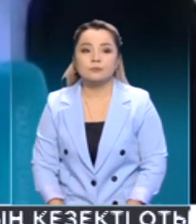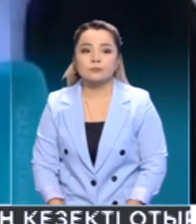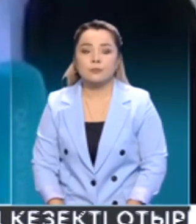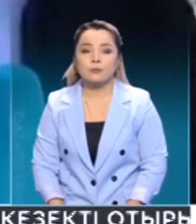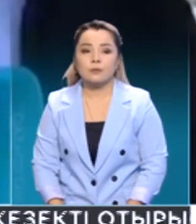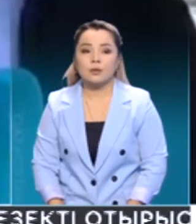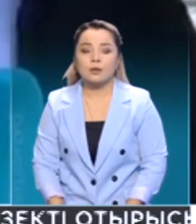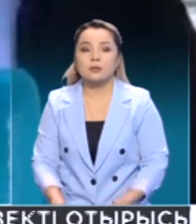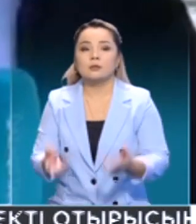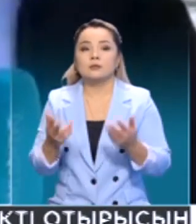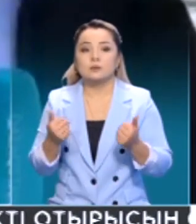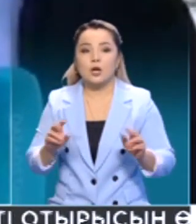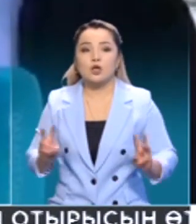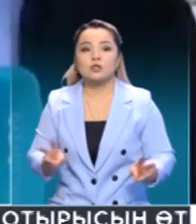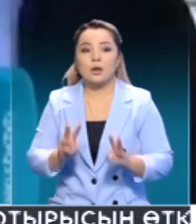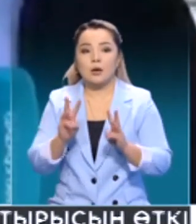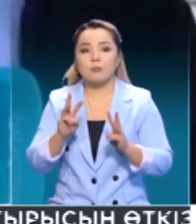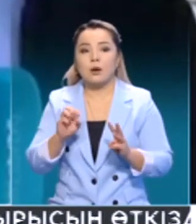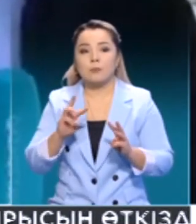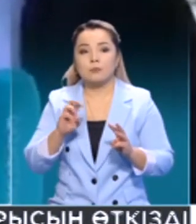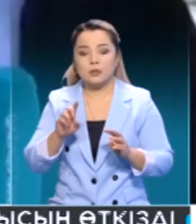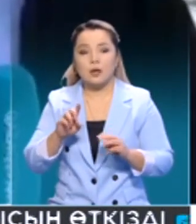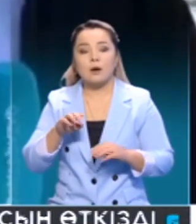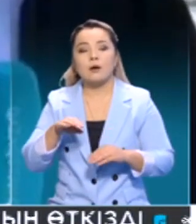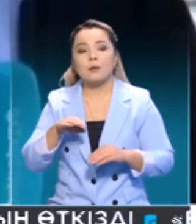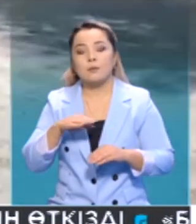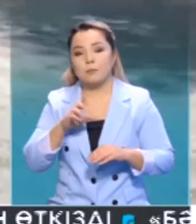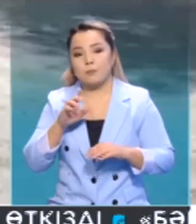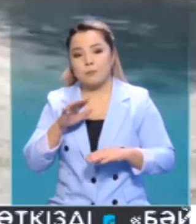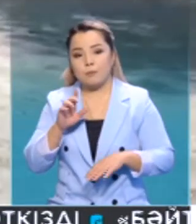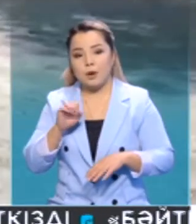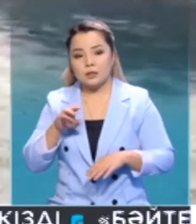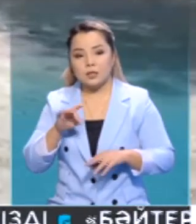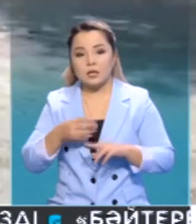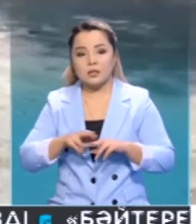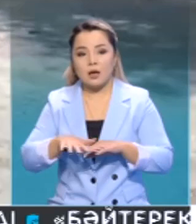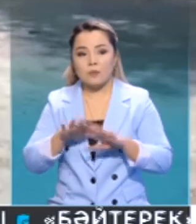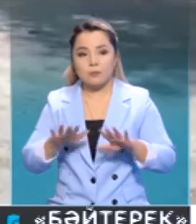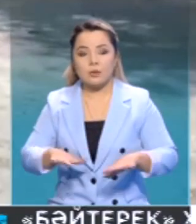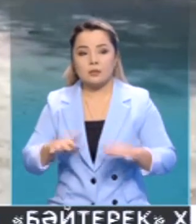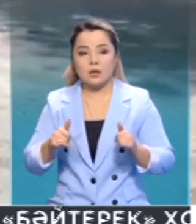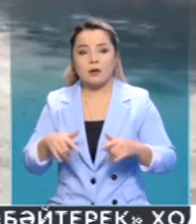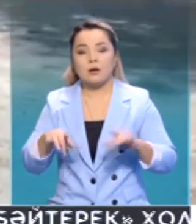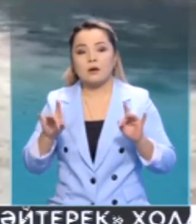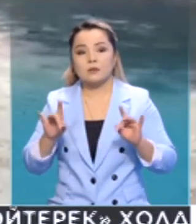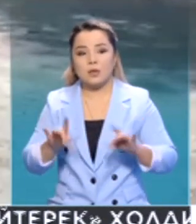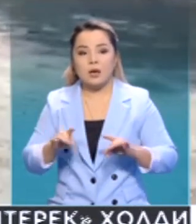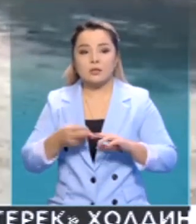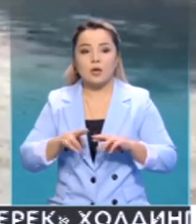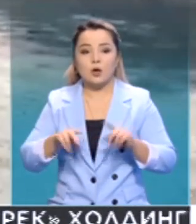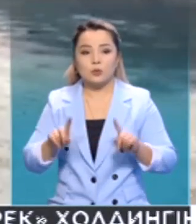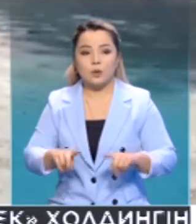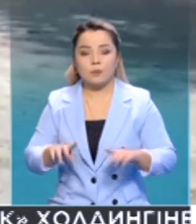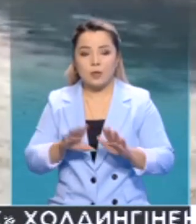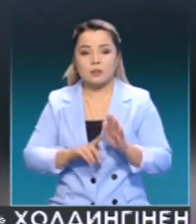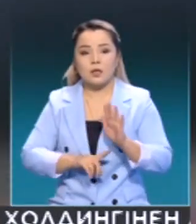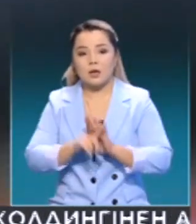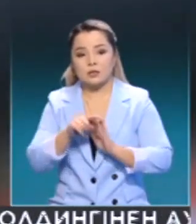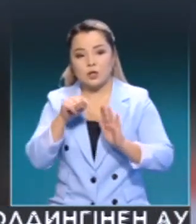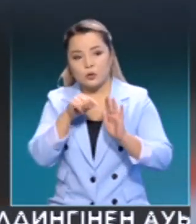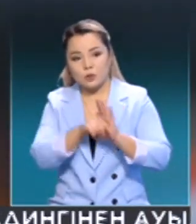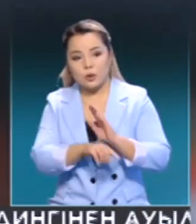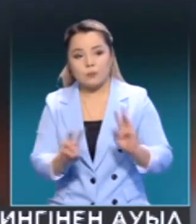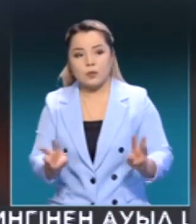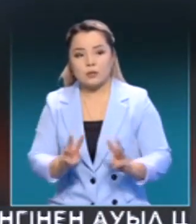Иә, Дархан, тілсіз жау Мәмбет Батыр көшесіндегі Береке базарының асханасы мен дүңгірш сауда дүңгіршегінен басталған. Таңғы сағат